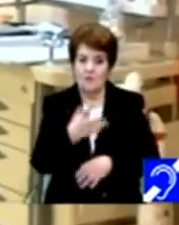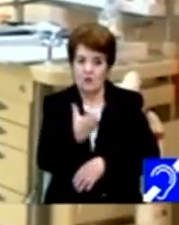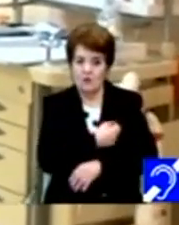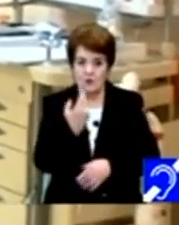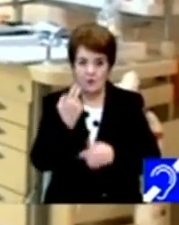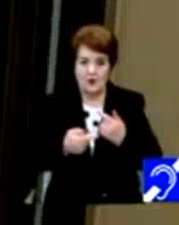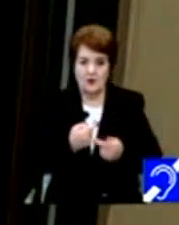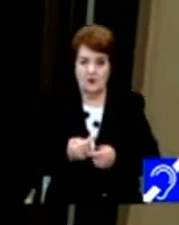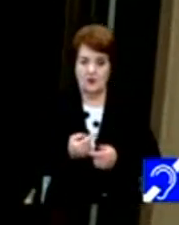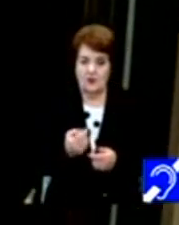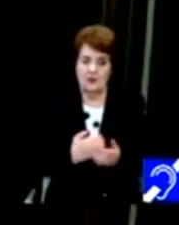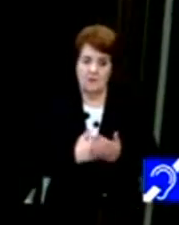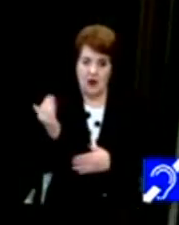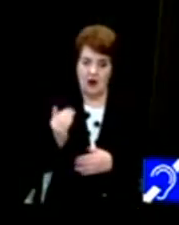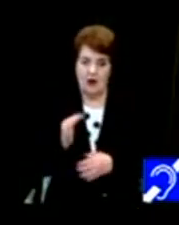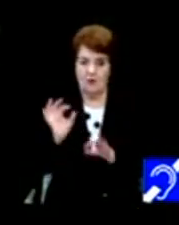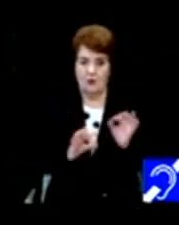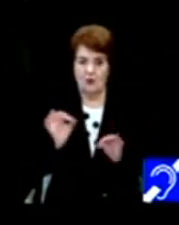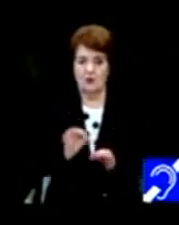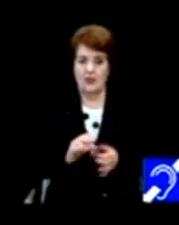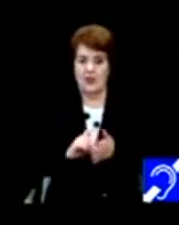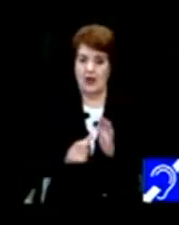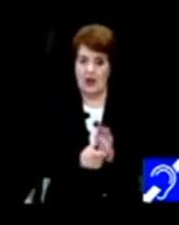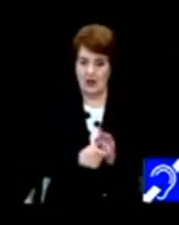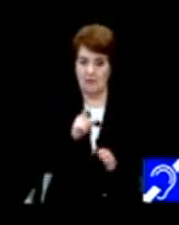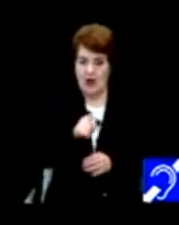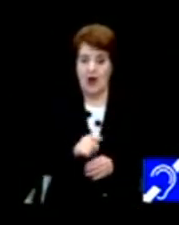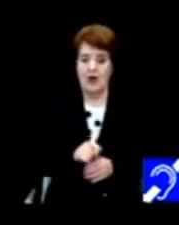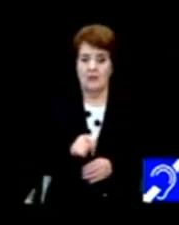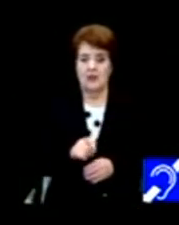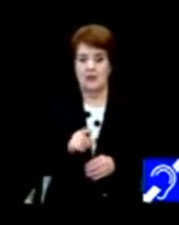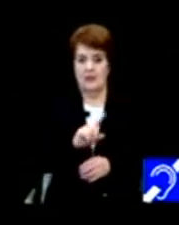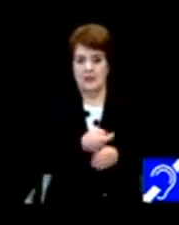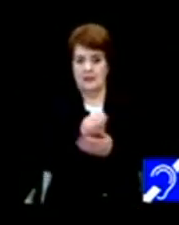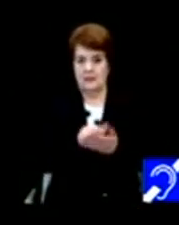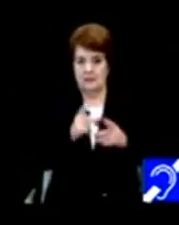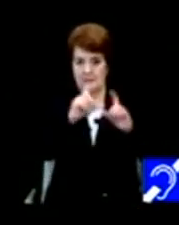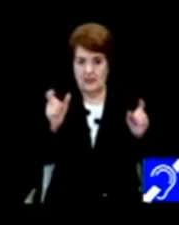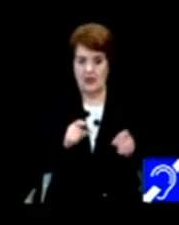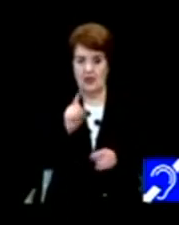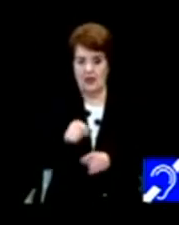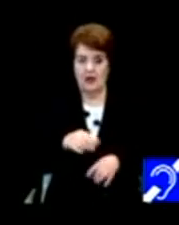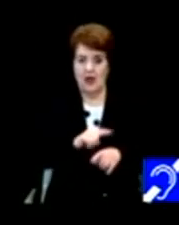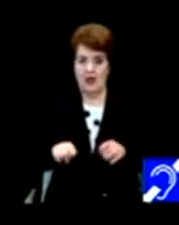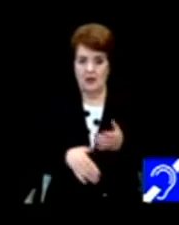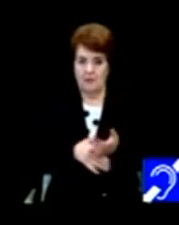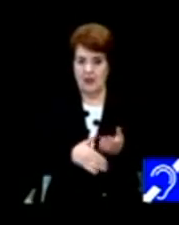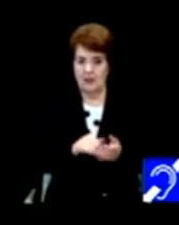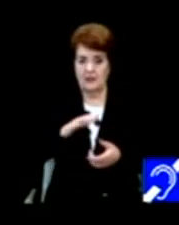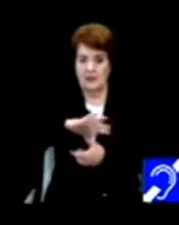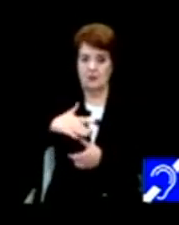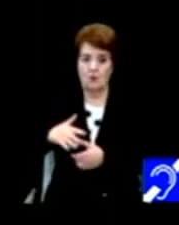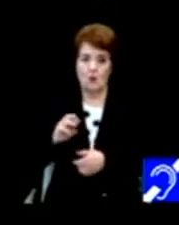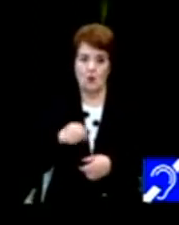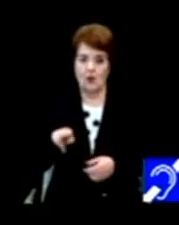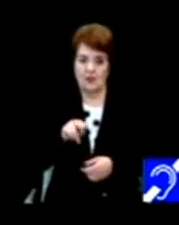într-un procent destul de mare. Chiar înainte să plecăm din camera de gardă a spitalului Matei Balș, în fața au mai parcat trei ambulanțe ale SMURD. Din lipsă de